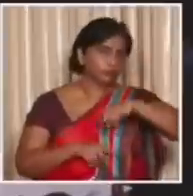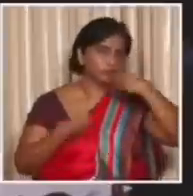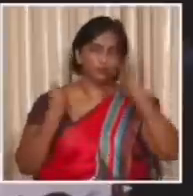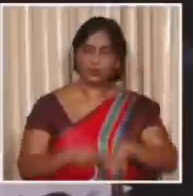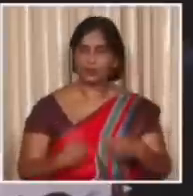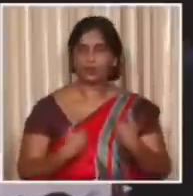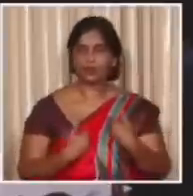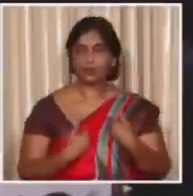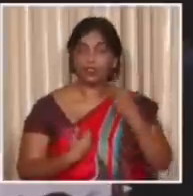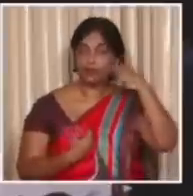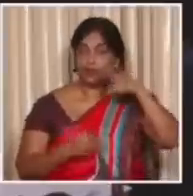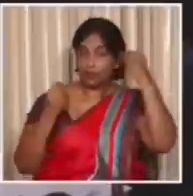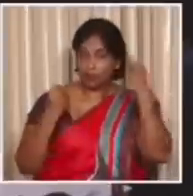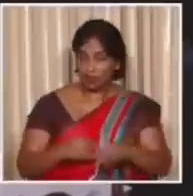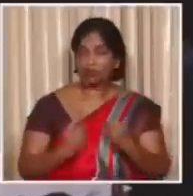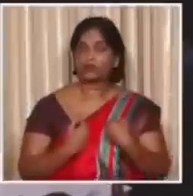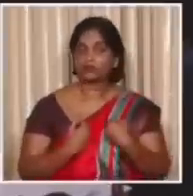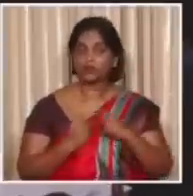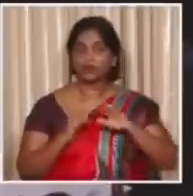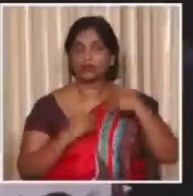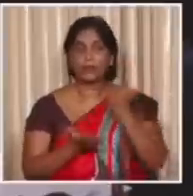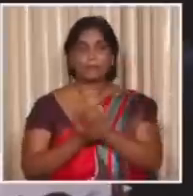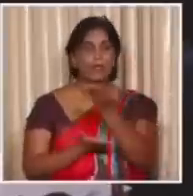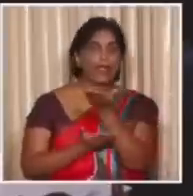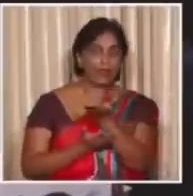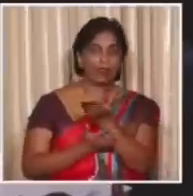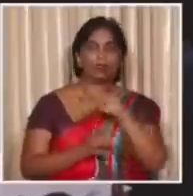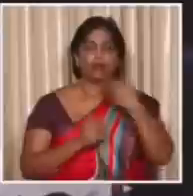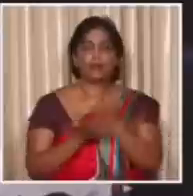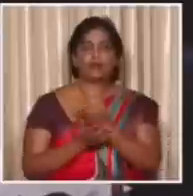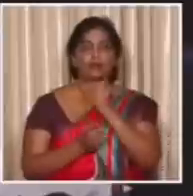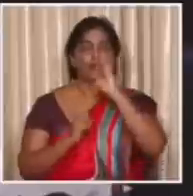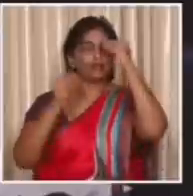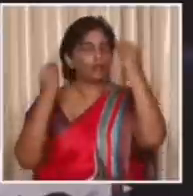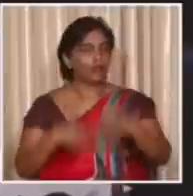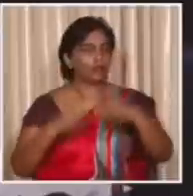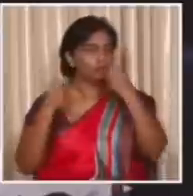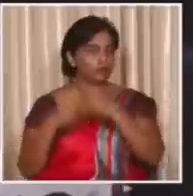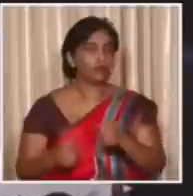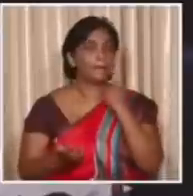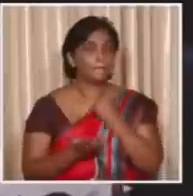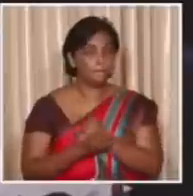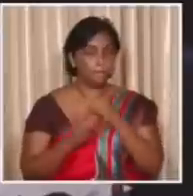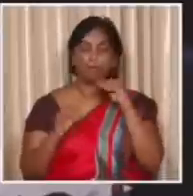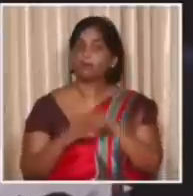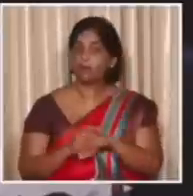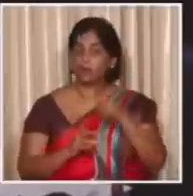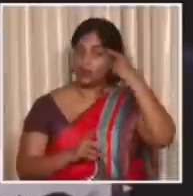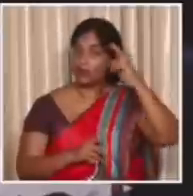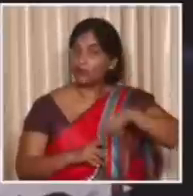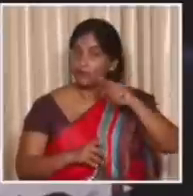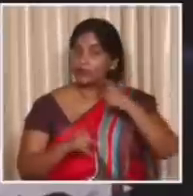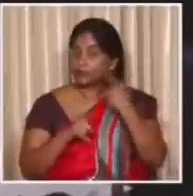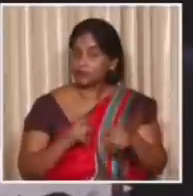වැටෙනවා විශ්වාසය බිඳ වැටුණාම පහුවදා ගිලා සල්ලි ඉල්ලනවා පහුවදාට බැංකු පද්ධතිය කඩාවැටෙනවා බැංකු පද්ධතියේ විශ්වාසය කරේ